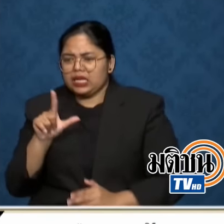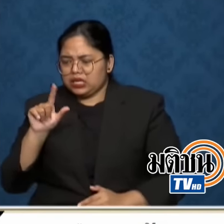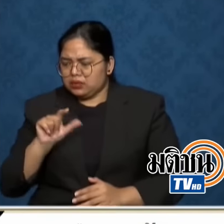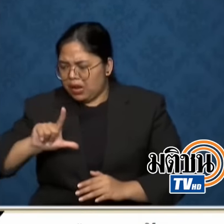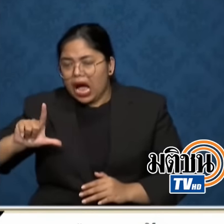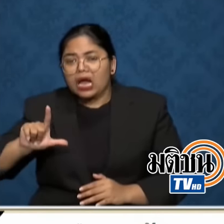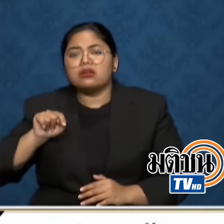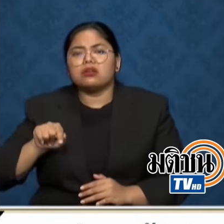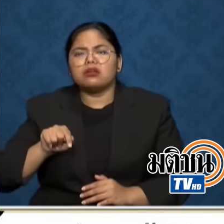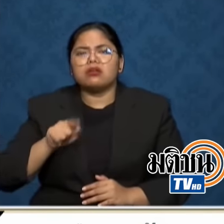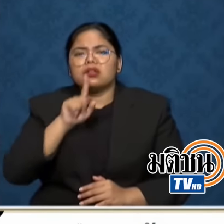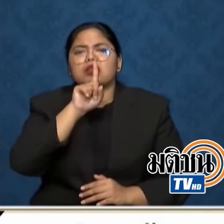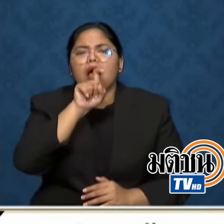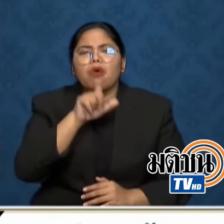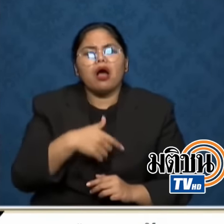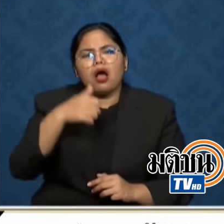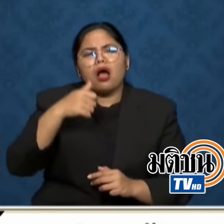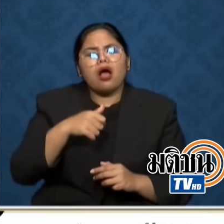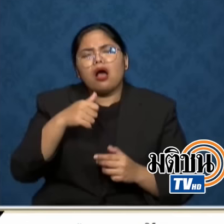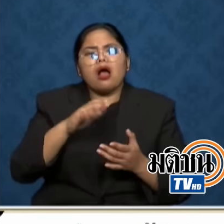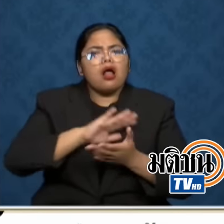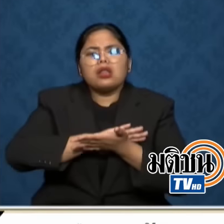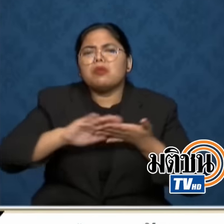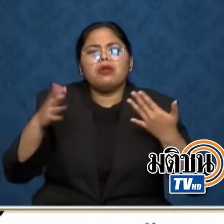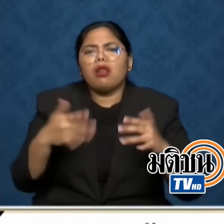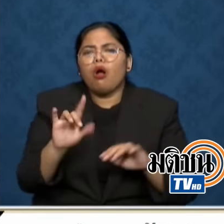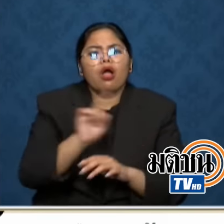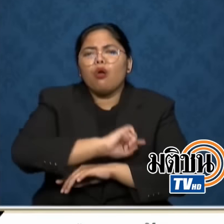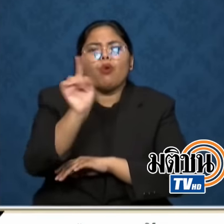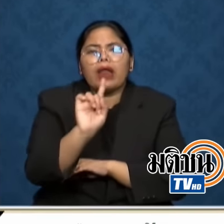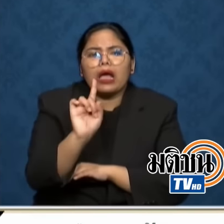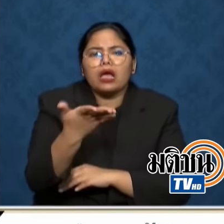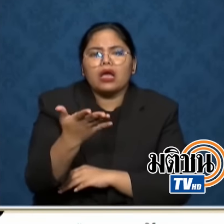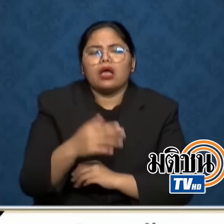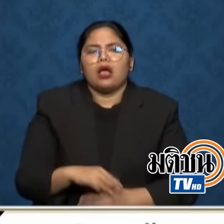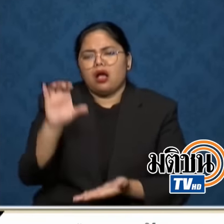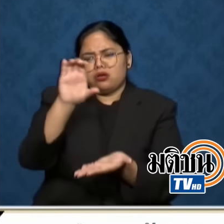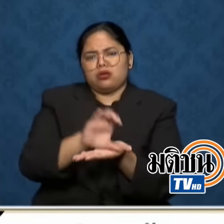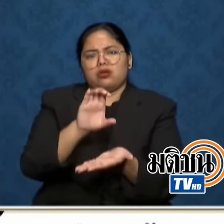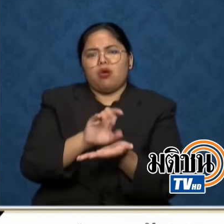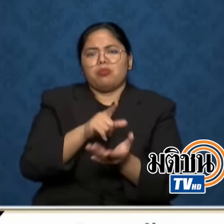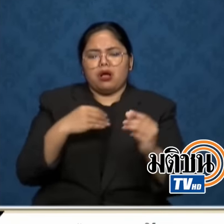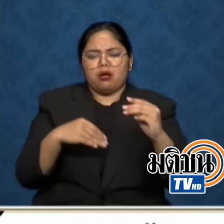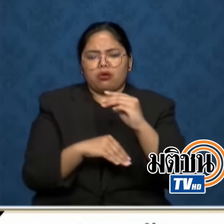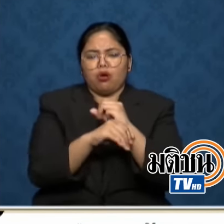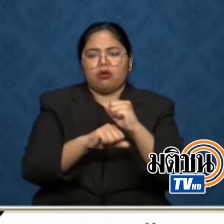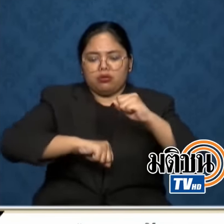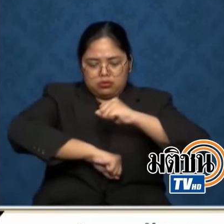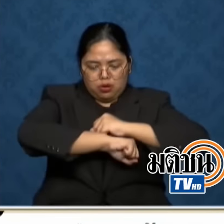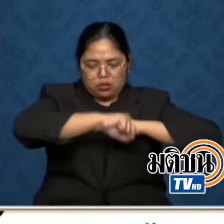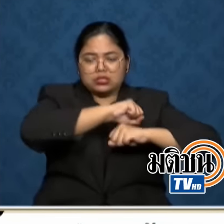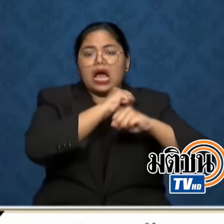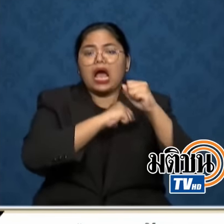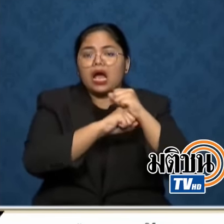จครับและต่อมาครับแน่นอนครับเรื่องการใช้งบประมาณประเทศไทยนะครับจะไม่มีเรื่องก่อสร้างเป็นไปไ